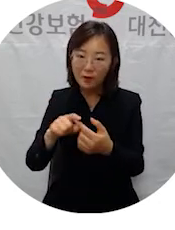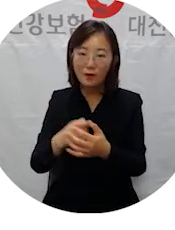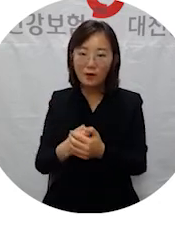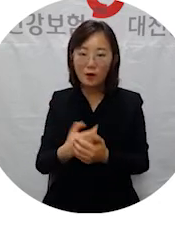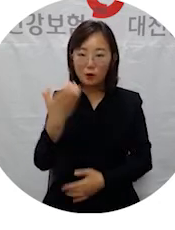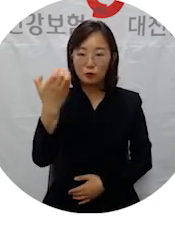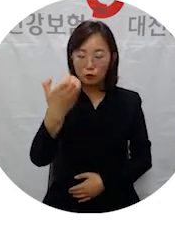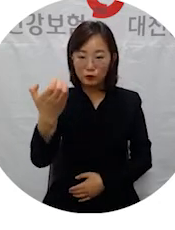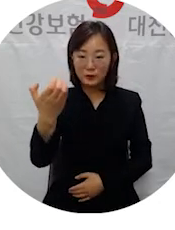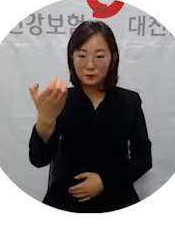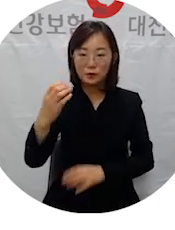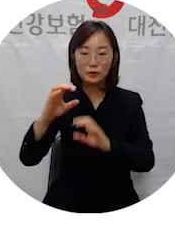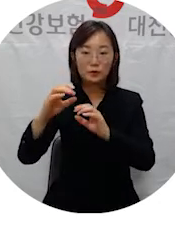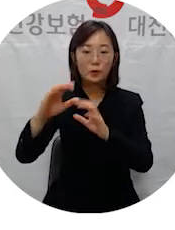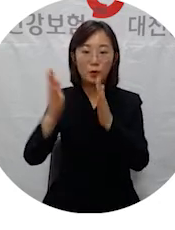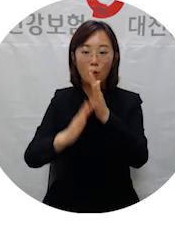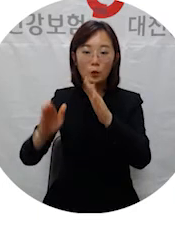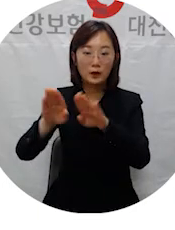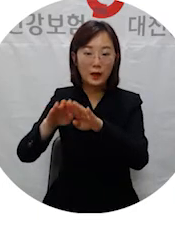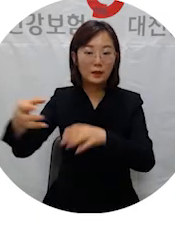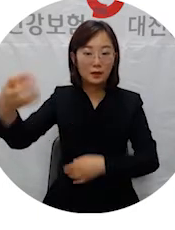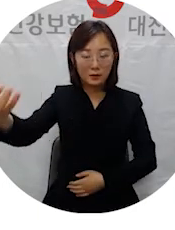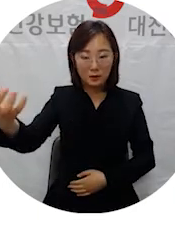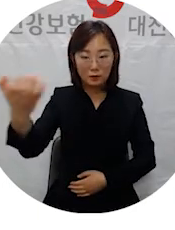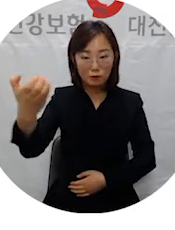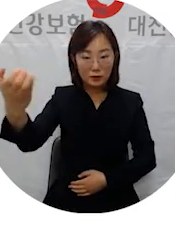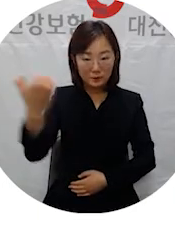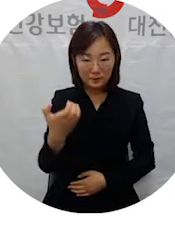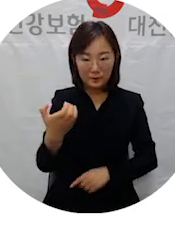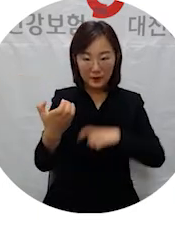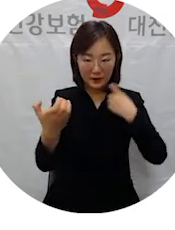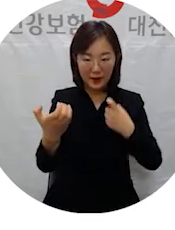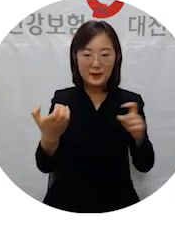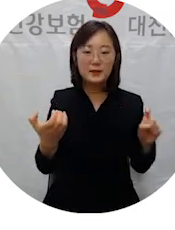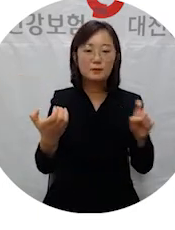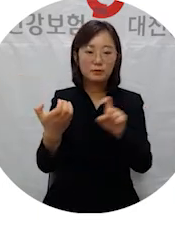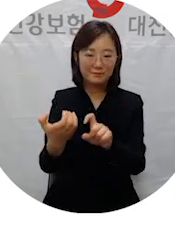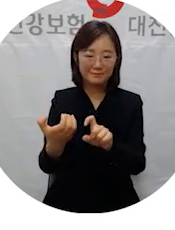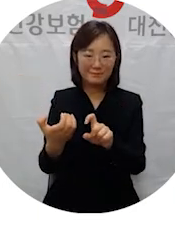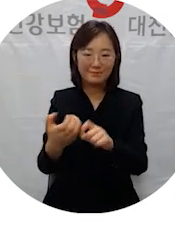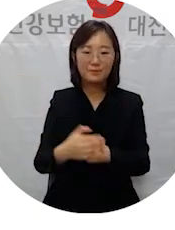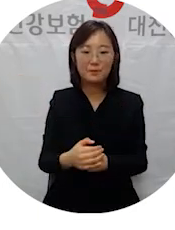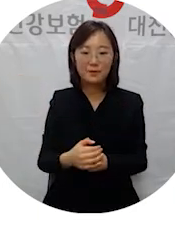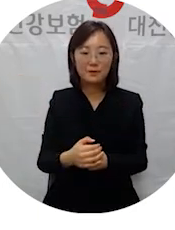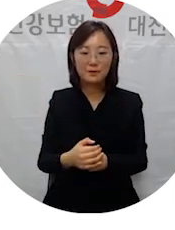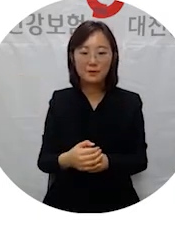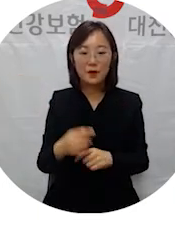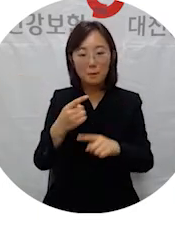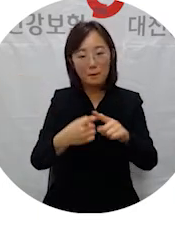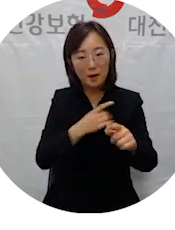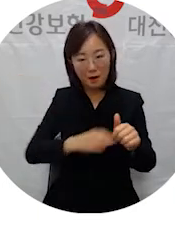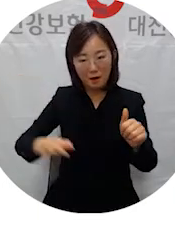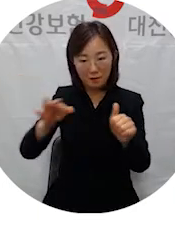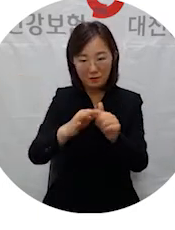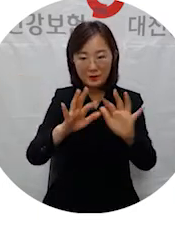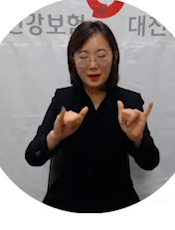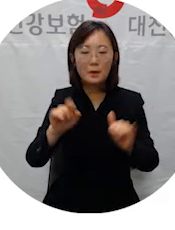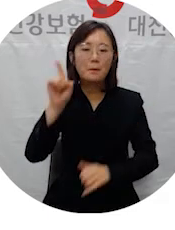금액을 공단에서 지원하며 차상위 본인 부담 경감 대상자는 100%를